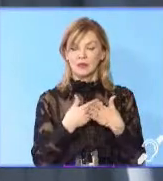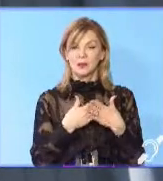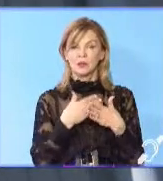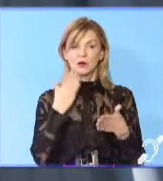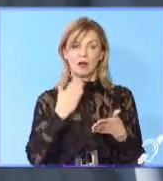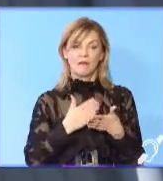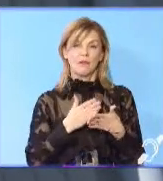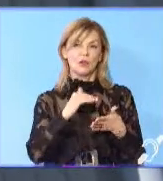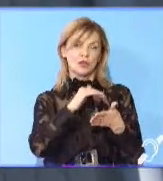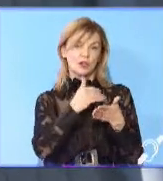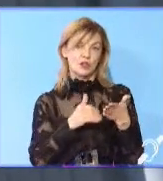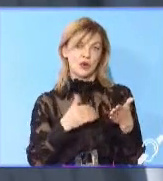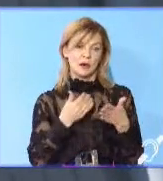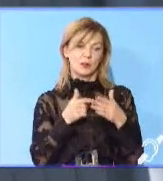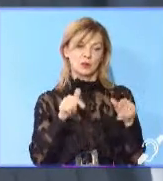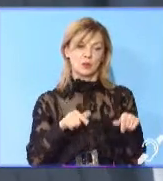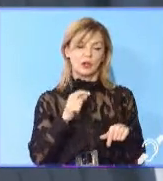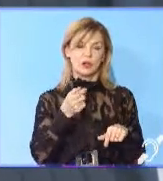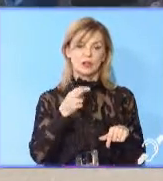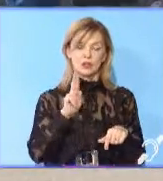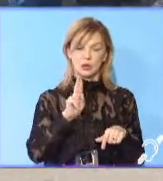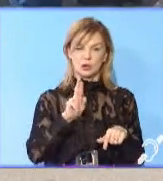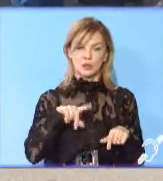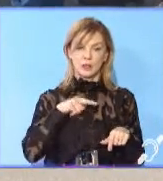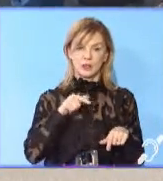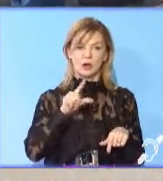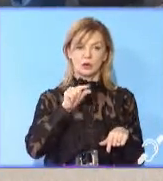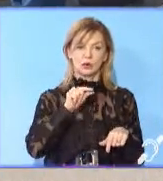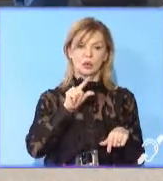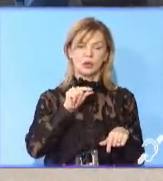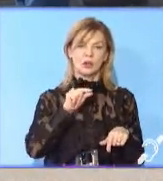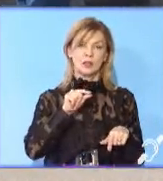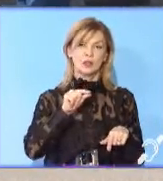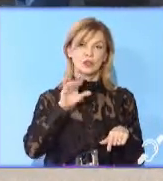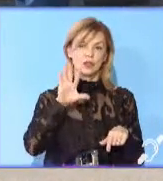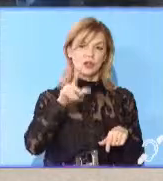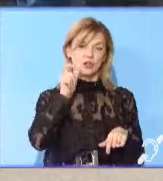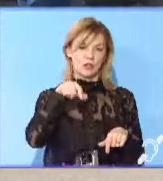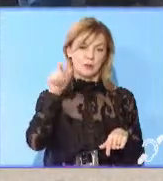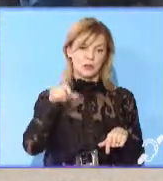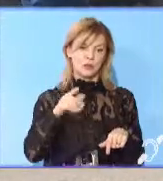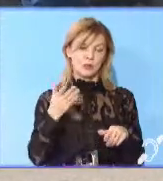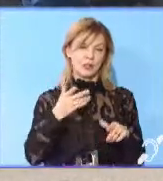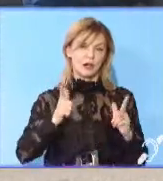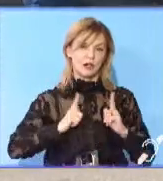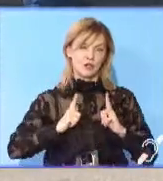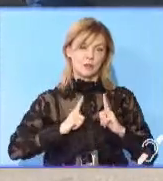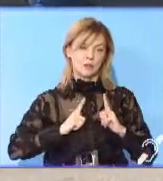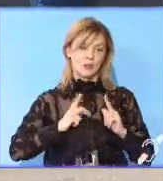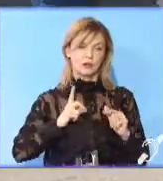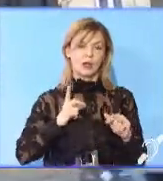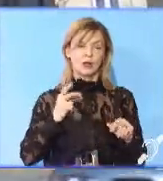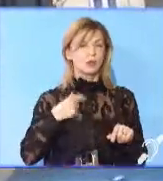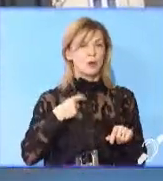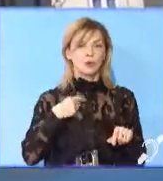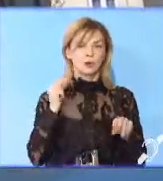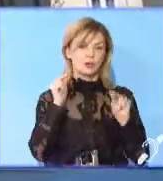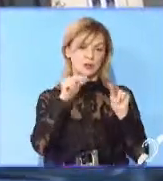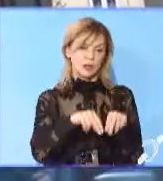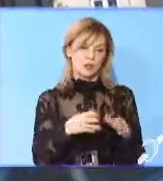fost și cerere pentru acest tur. Erau cel puțin vreo 25-26 de persoane pe lista de așteptare. Din păcate n-au putut să ajungă, asta